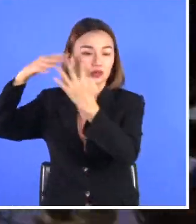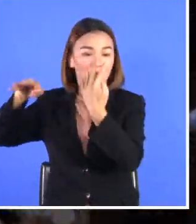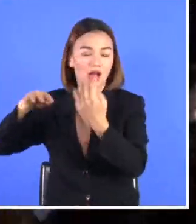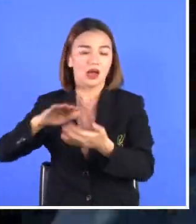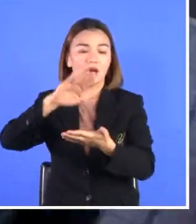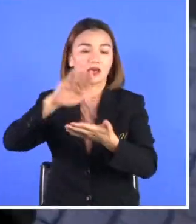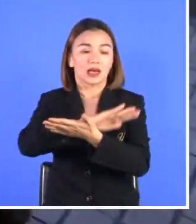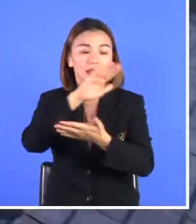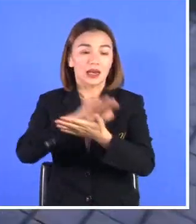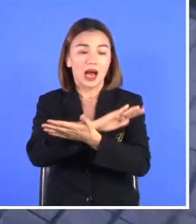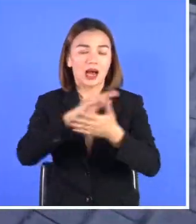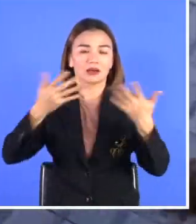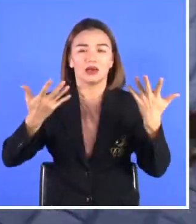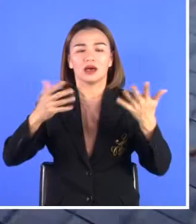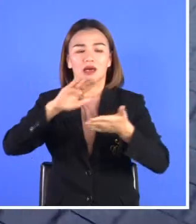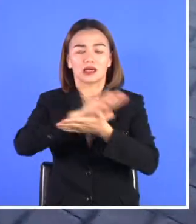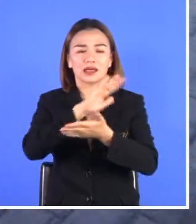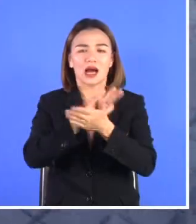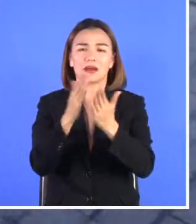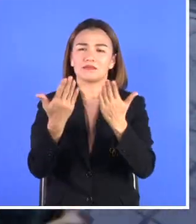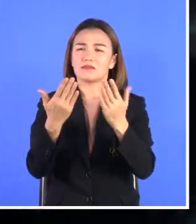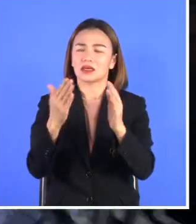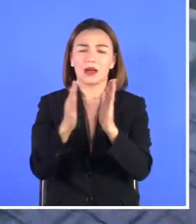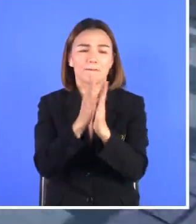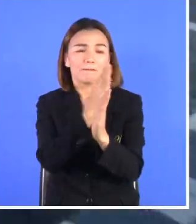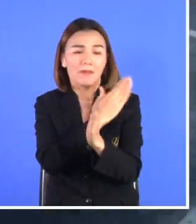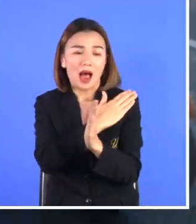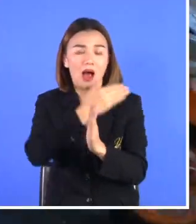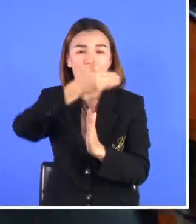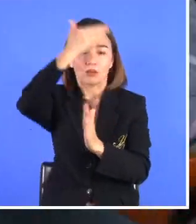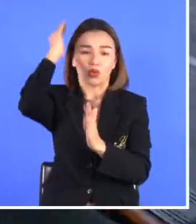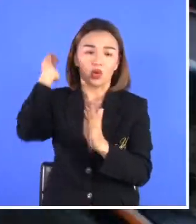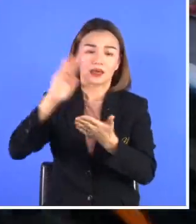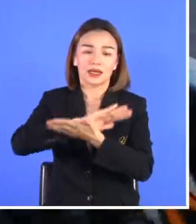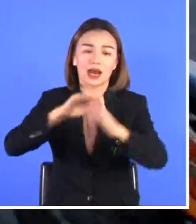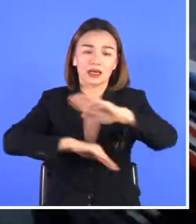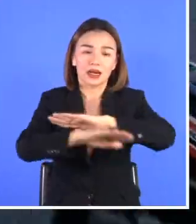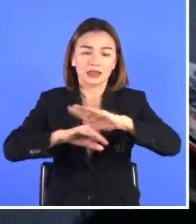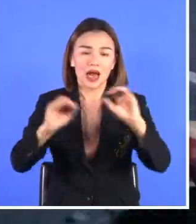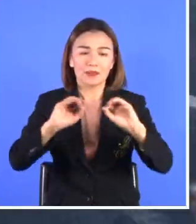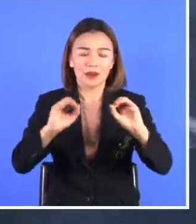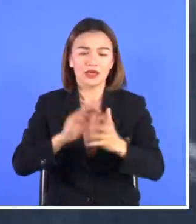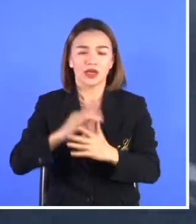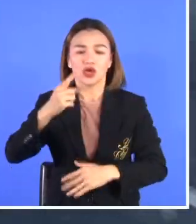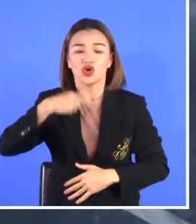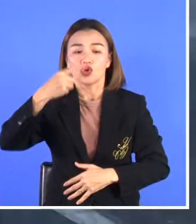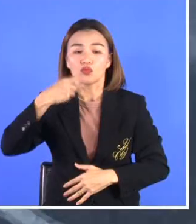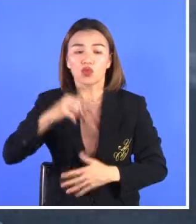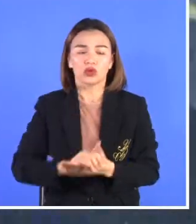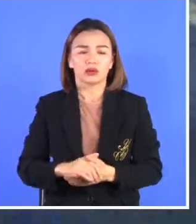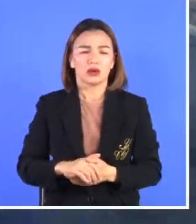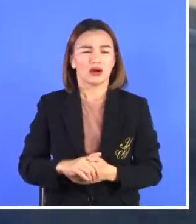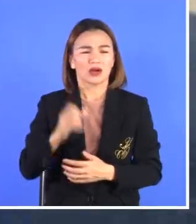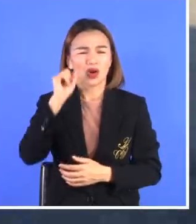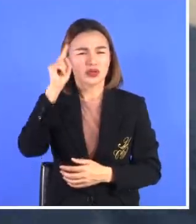างราชการนะใบสุทธิก็ไม่เจอนะทีนี้การเจรจากับตำรวจบางครั้งก็พูดรู้เรื่องแต่บางครั้งก็จับใจความ